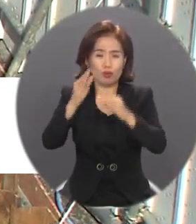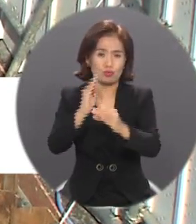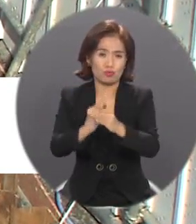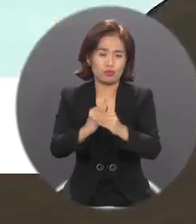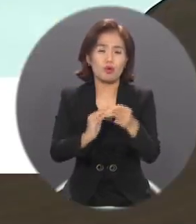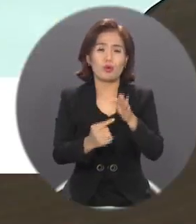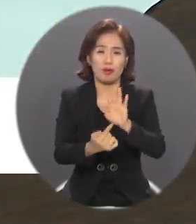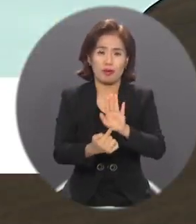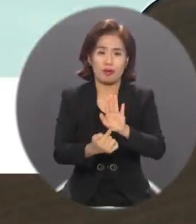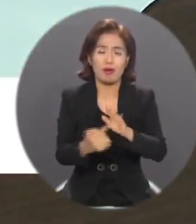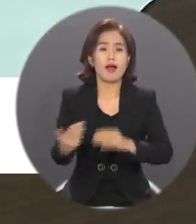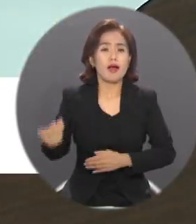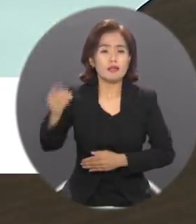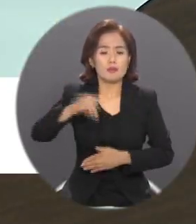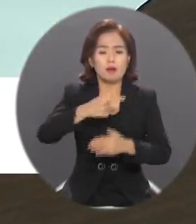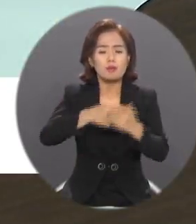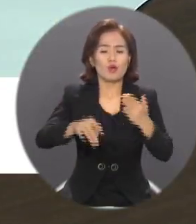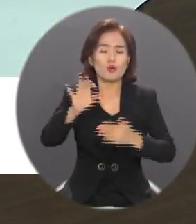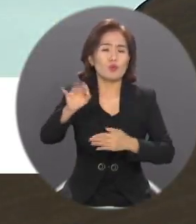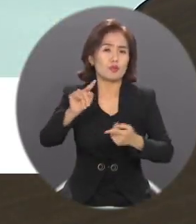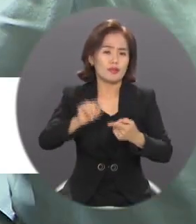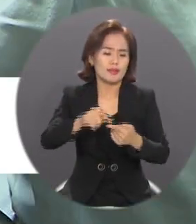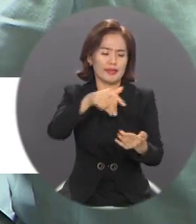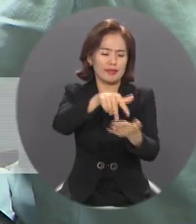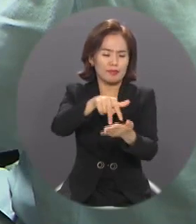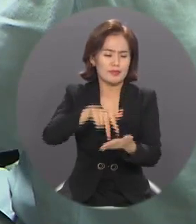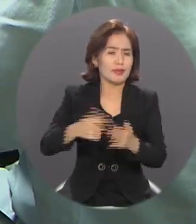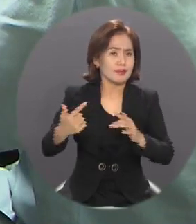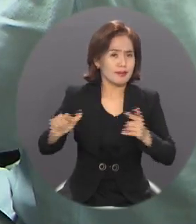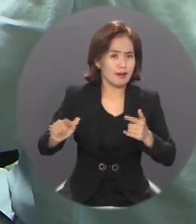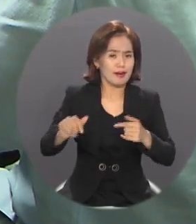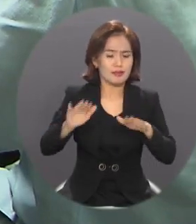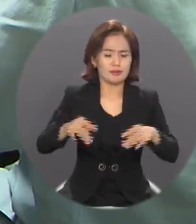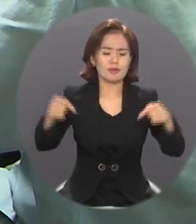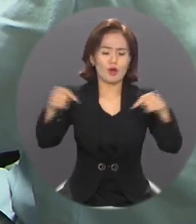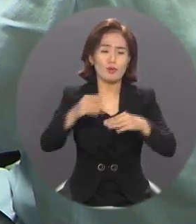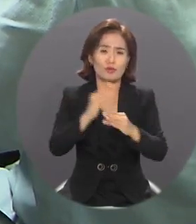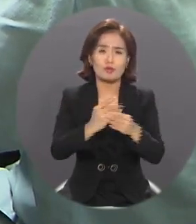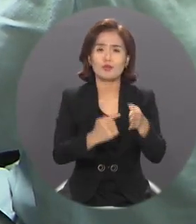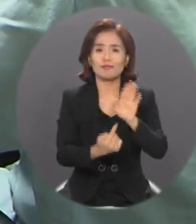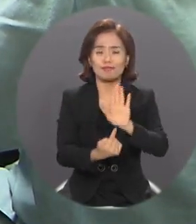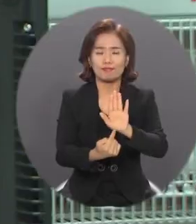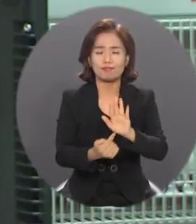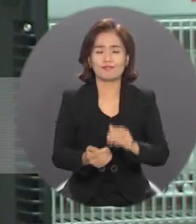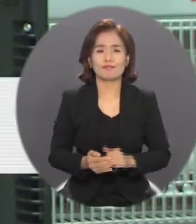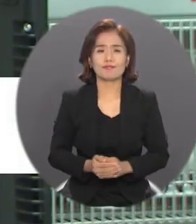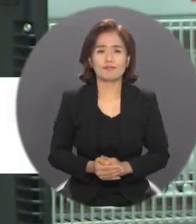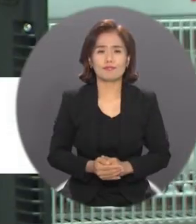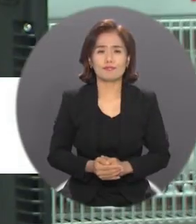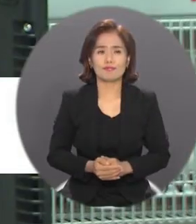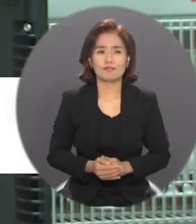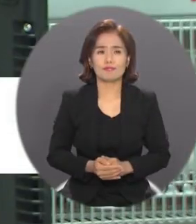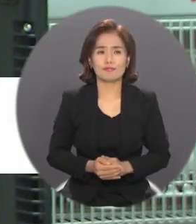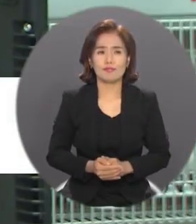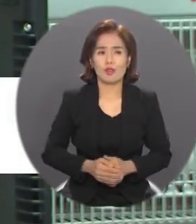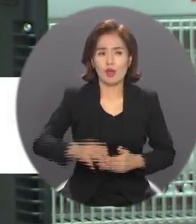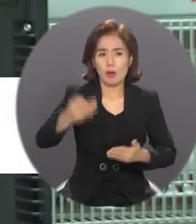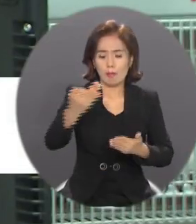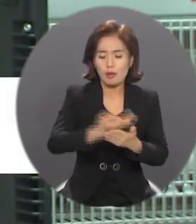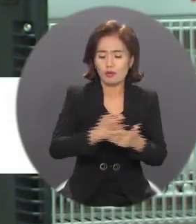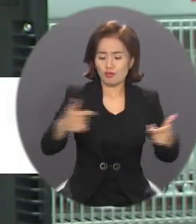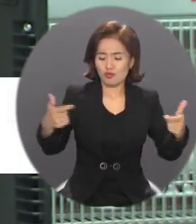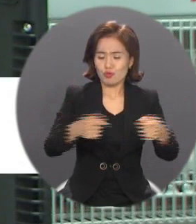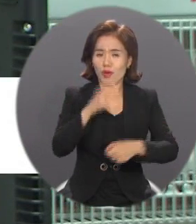밝혔습니다. 다만 피해 보상을 놓고 입장이 갈려 현재 협의 중에 있다고 전했습니다. 매출이 줄어들면 안 되기